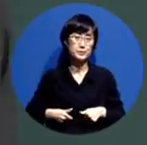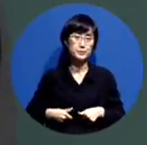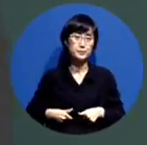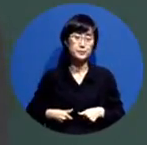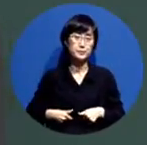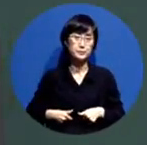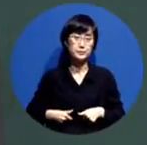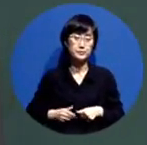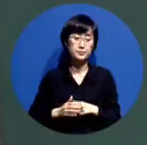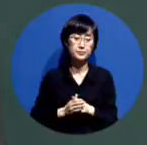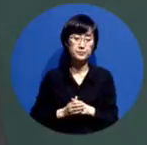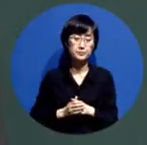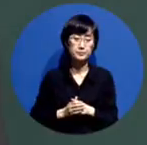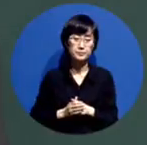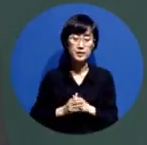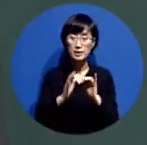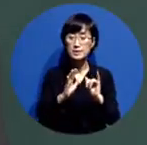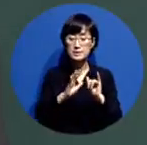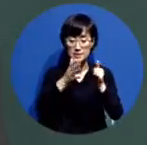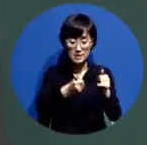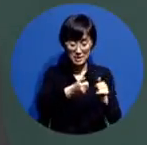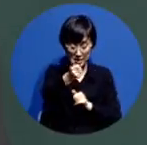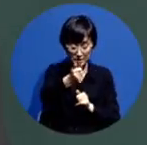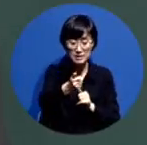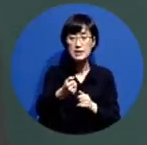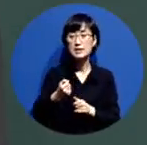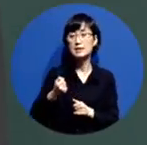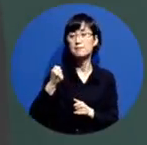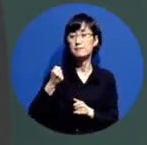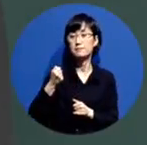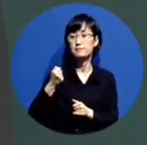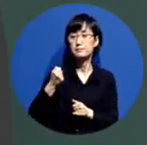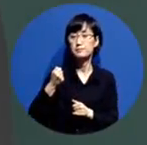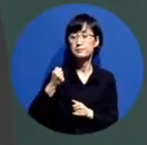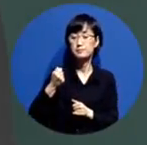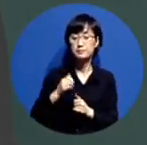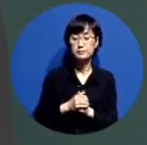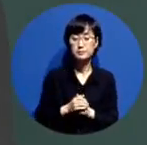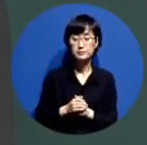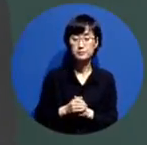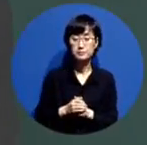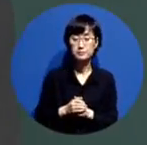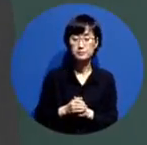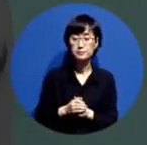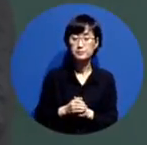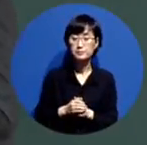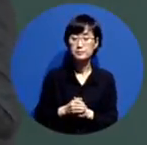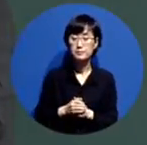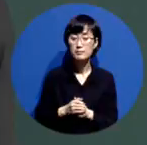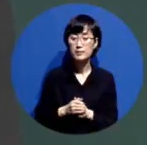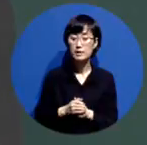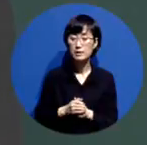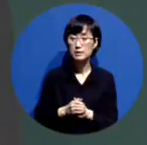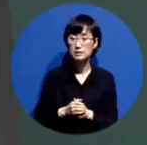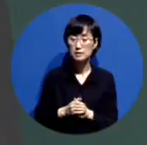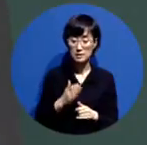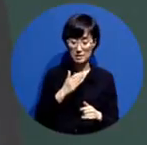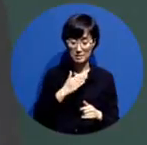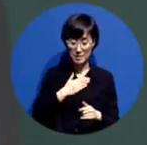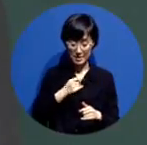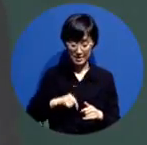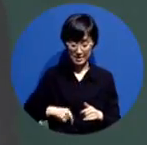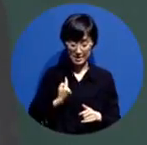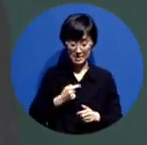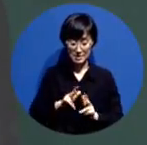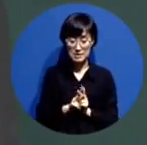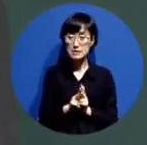就是能够倒塌这些黑暗势力的力量。 그리고 세상을 이기는 힘입니다. 并且是胜过世上的力量。 그리고 자기 자신의 한계를 이길 수